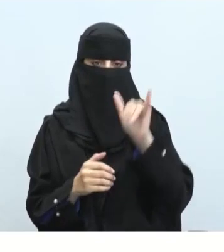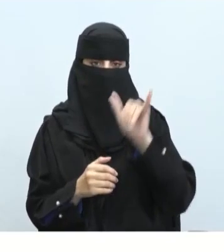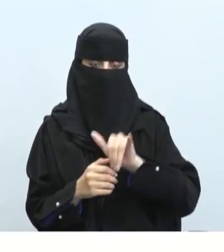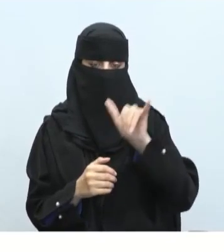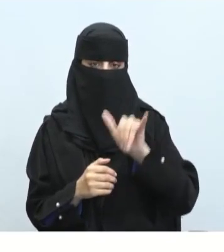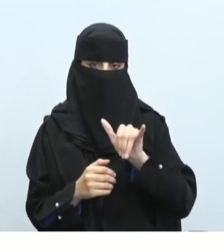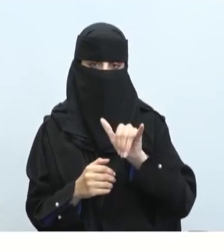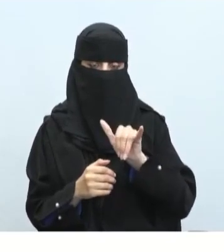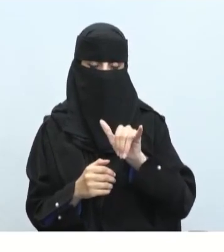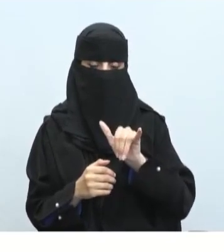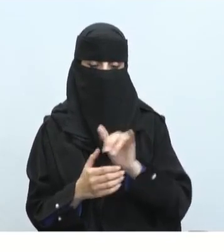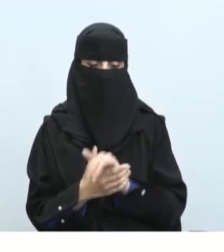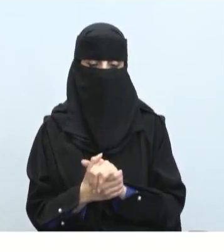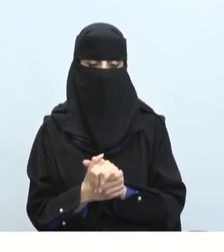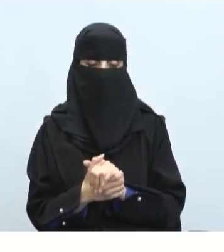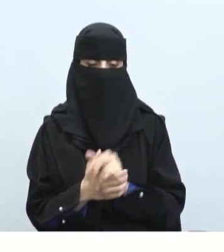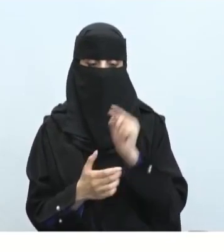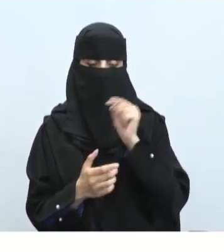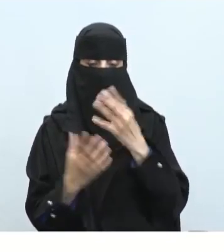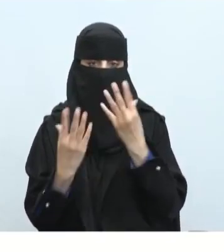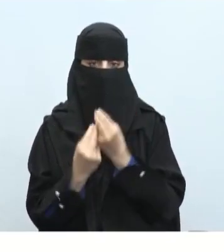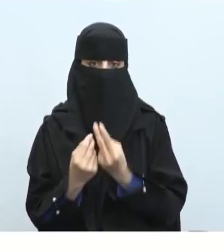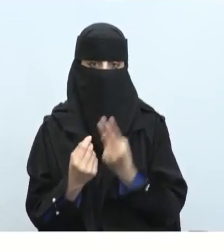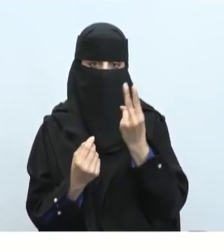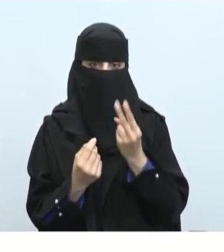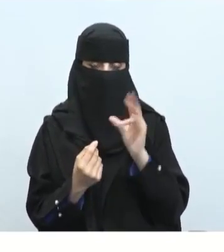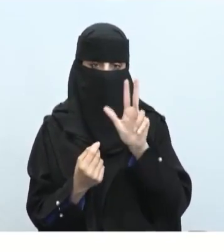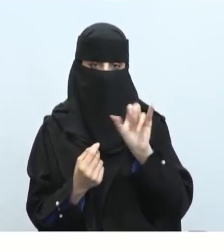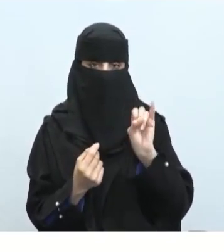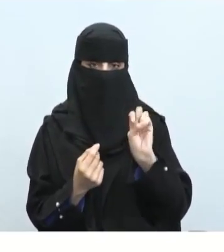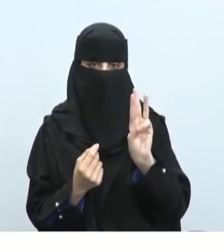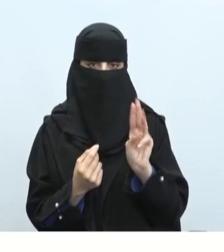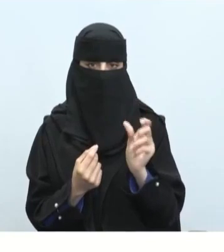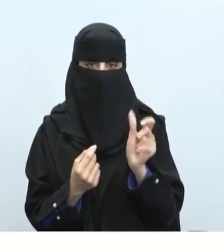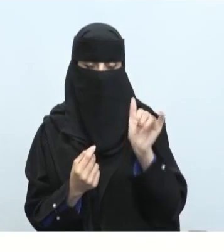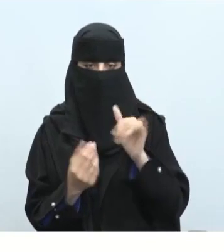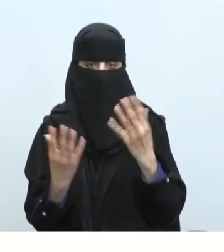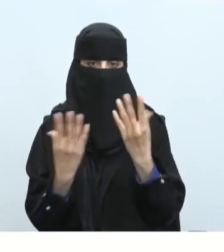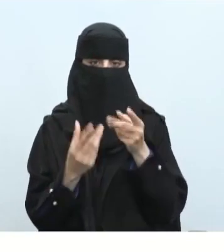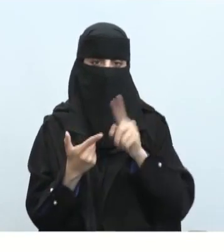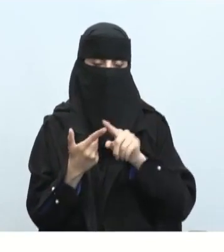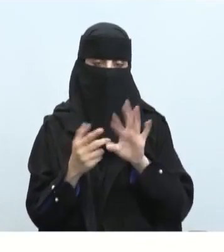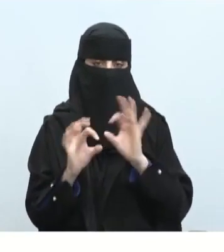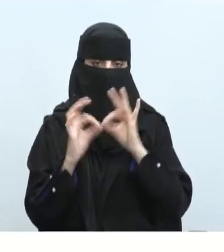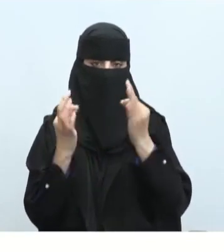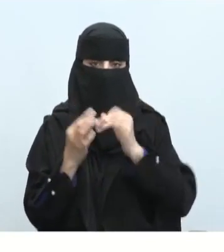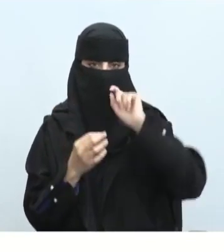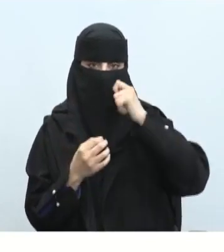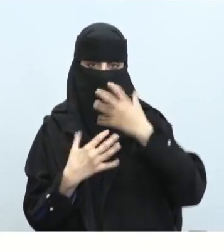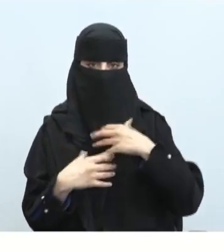الياء وتاتي مع المثنى وجمع المذكر السالم